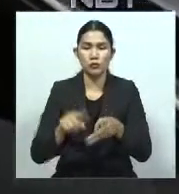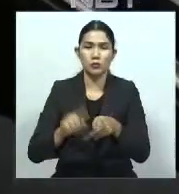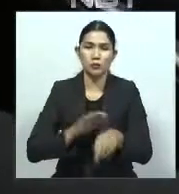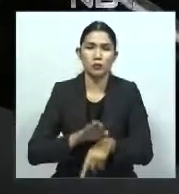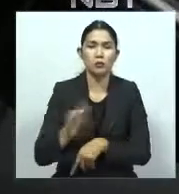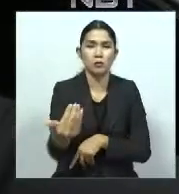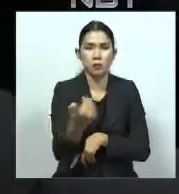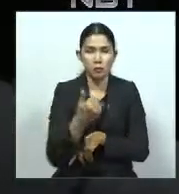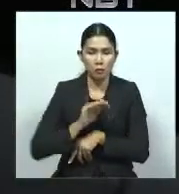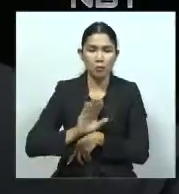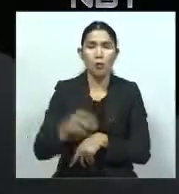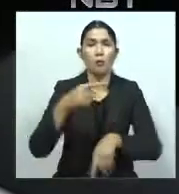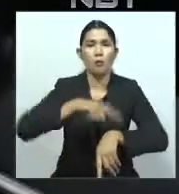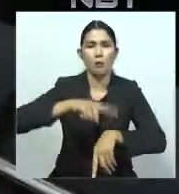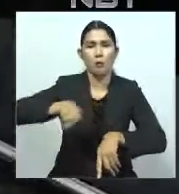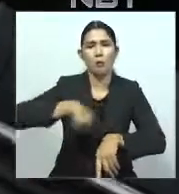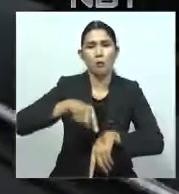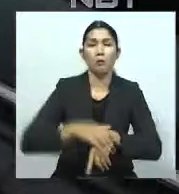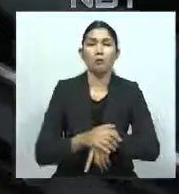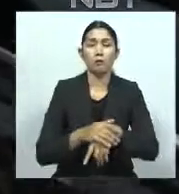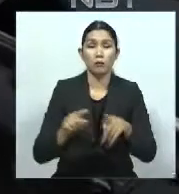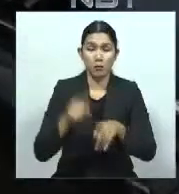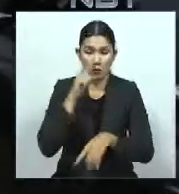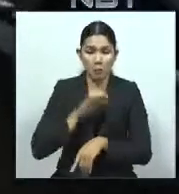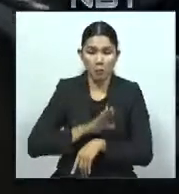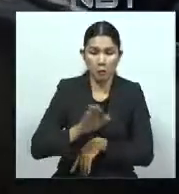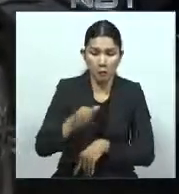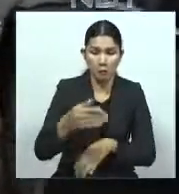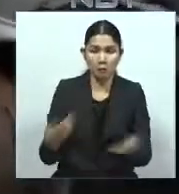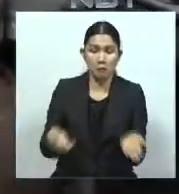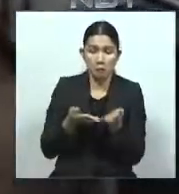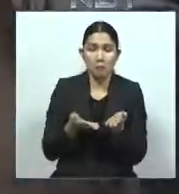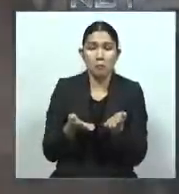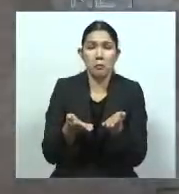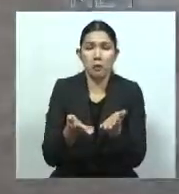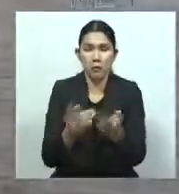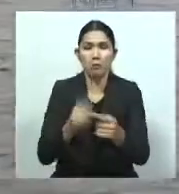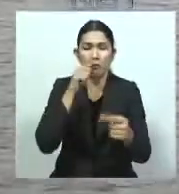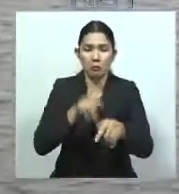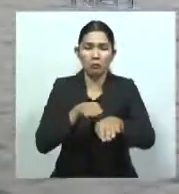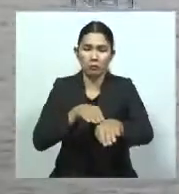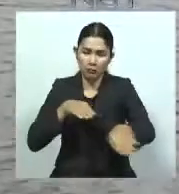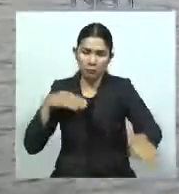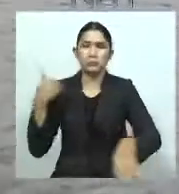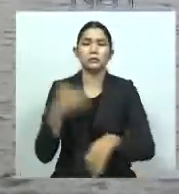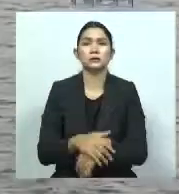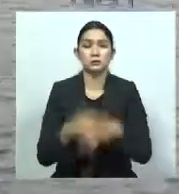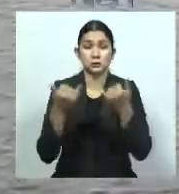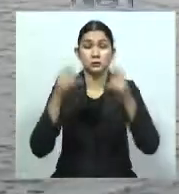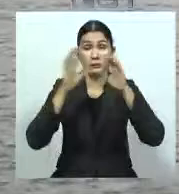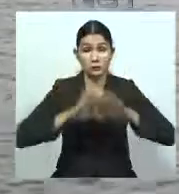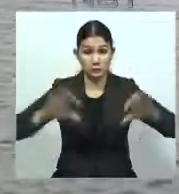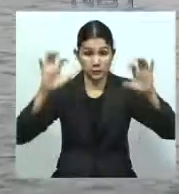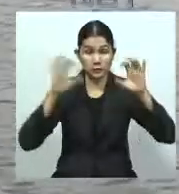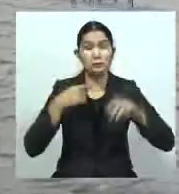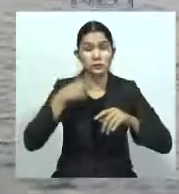านทั้งเมื่อข้ามฝั่งมาแล้วยังทำให้การจราจรติดขัดในตัวเมืองสงขลาดังนั้นเมื่อรัฐบาลได้มีนโยบายที่จะส